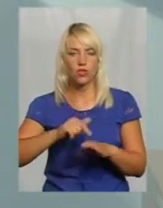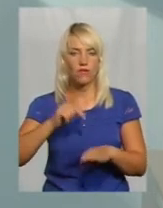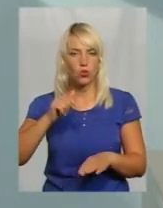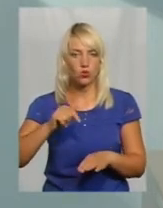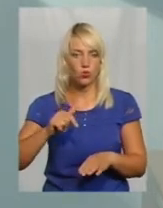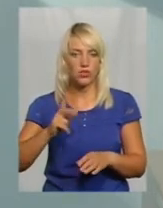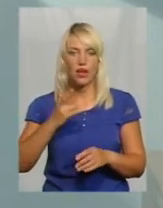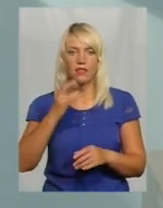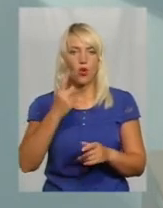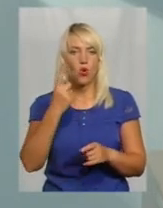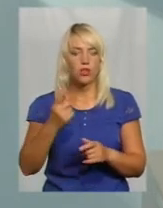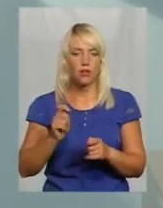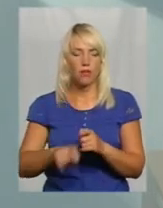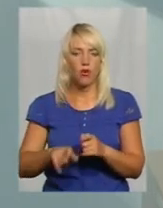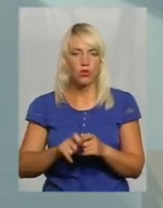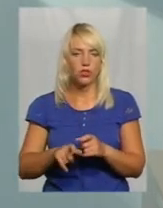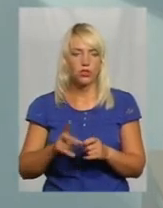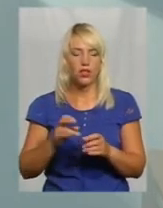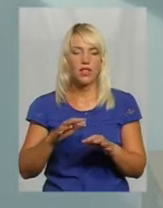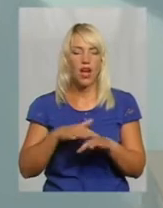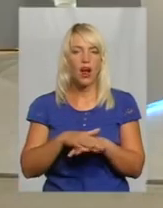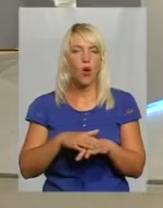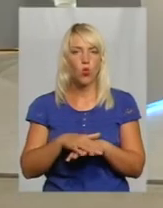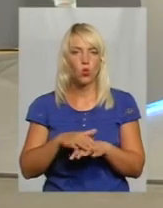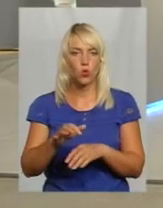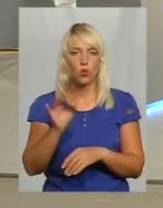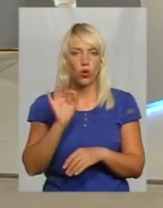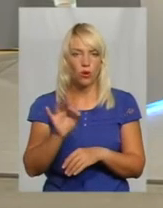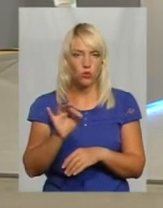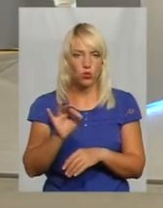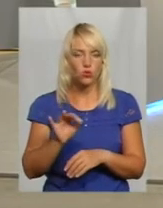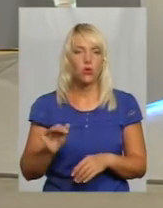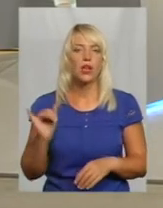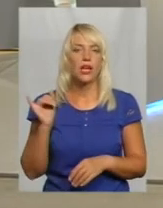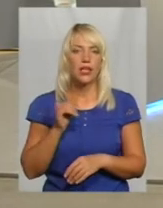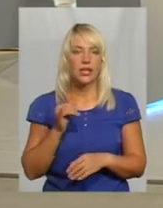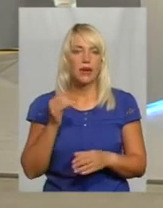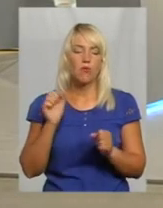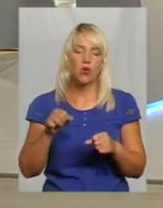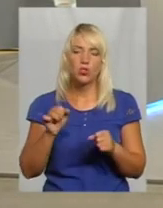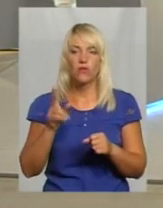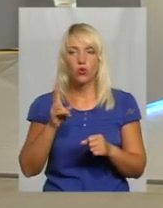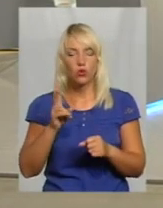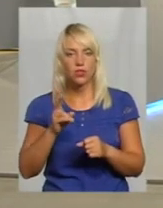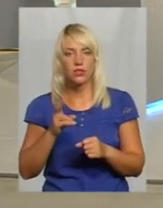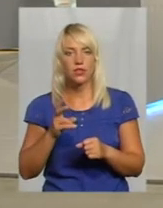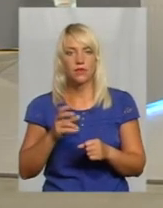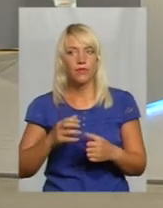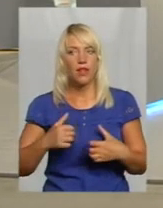благодійник, на рахунку пусто. Є, можливо, когось насторожує такий